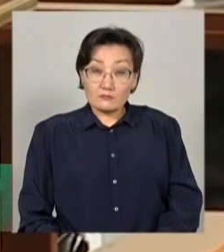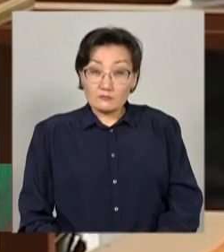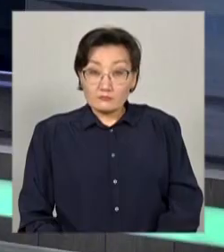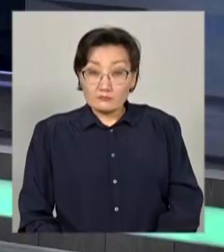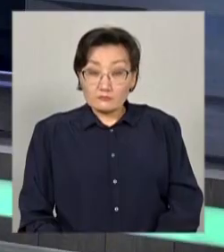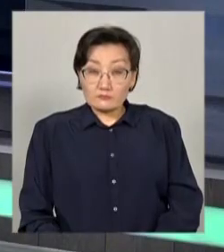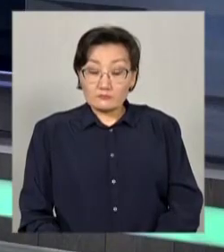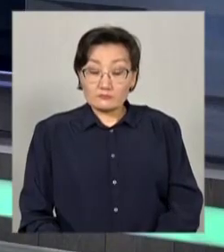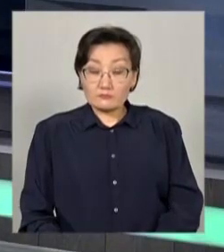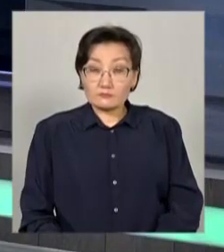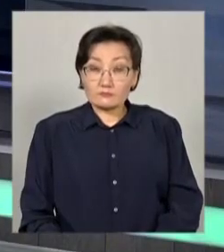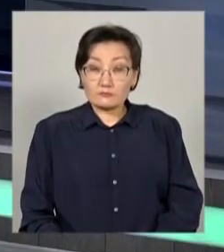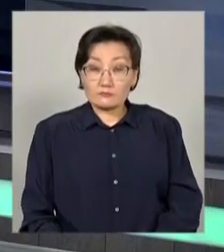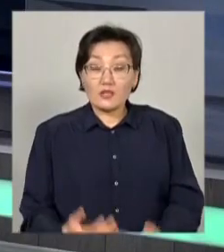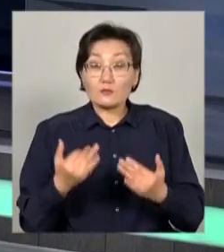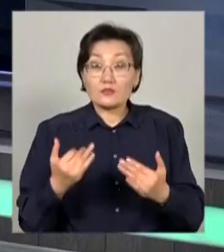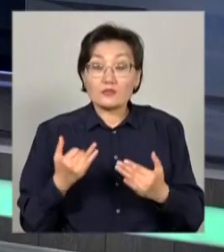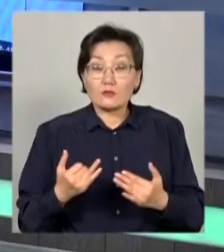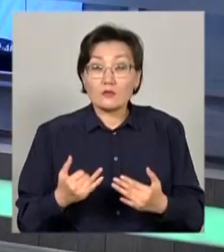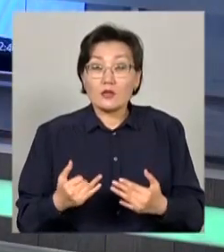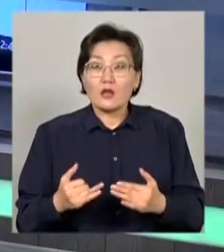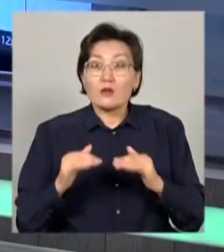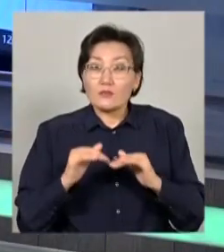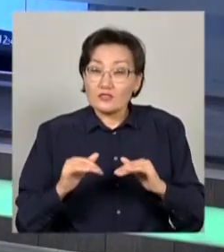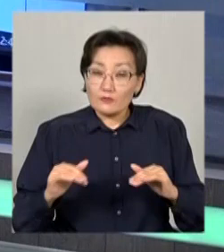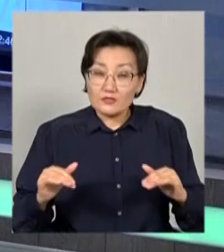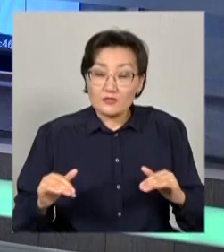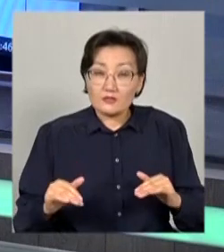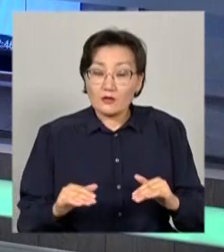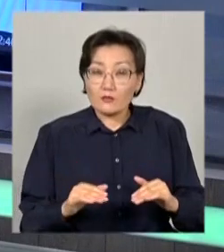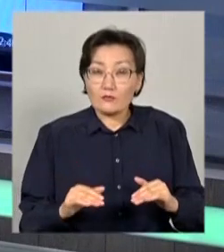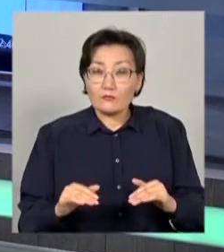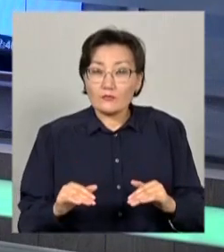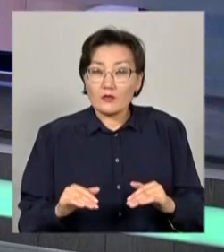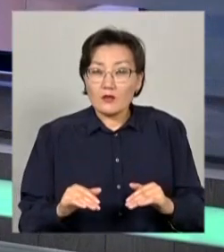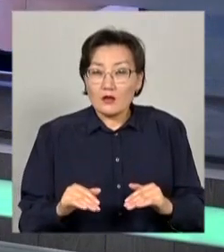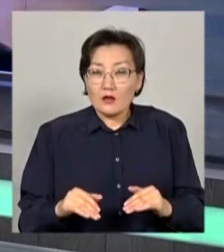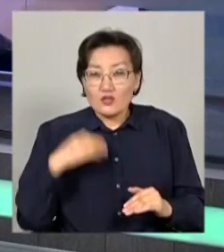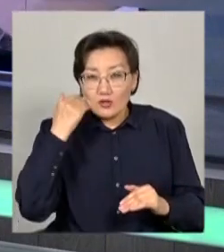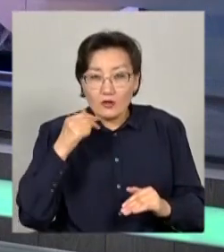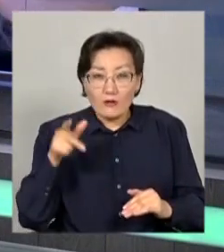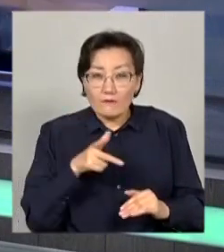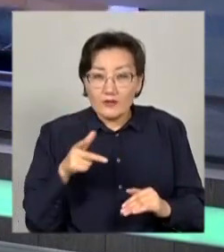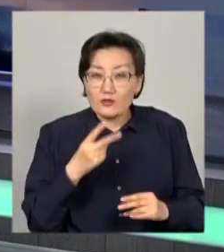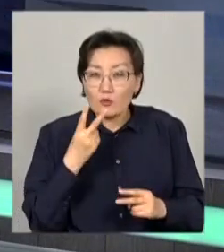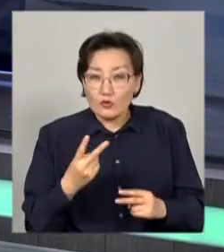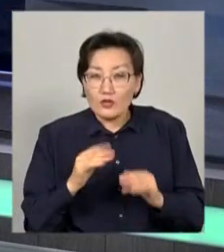Ақтөбе. Бүгінде бесіктен белі шықпай жатып анайы видео көретін балалар қатары жиілеген. Ата-ана тарапынан